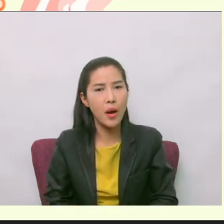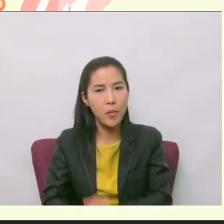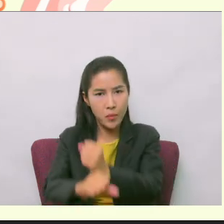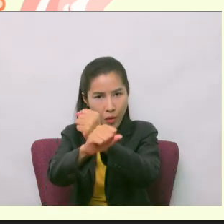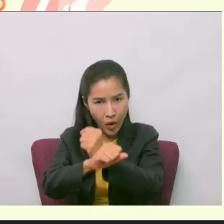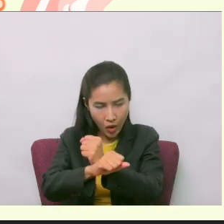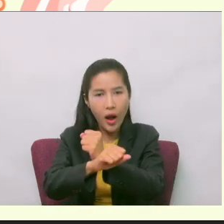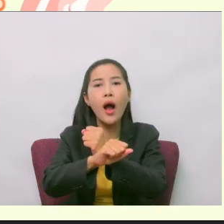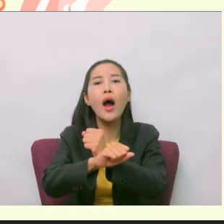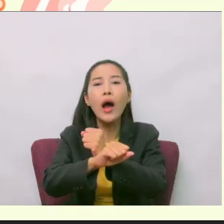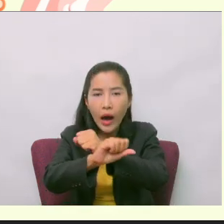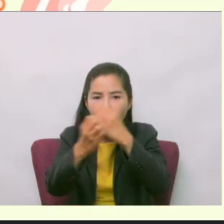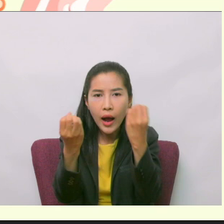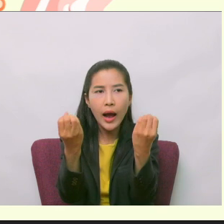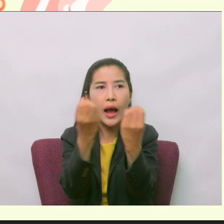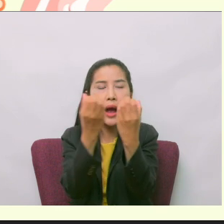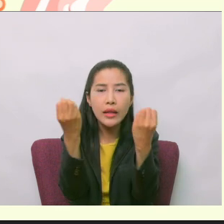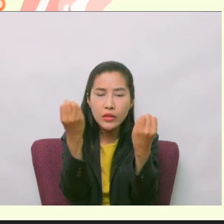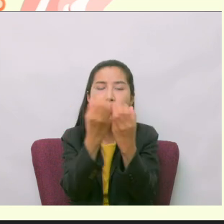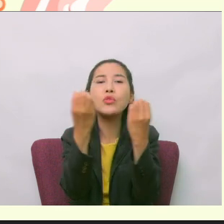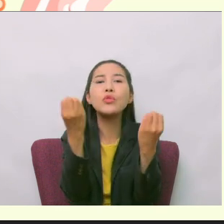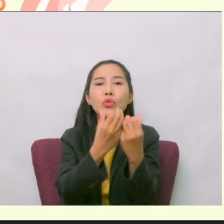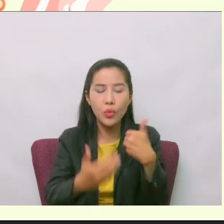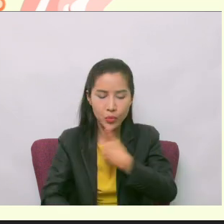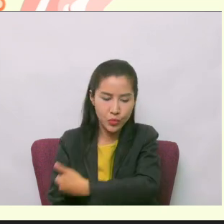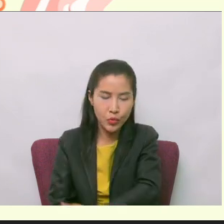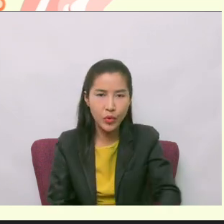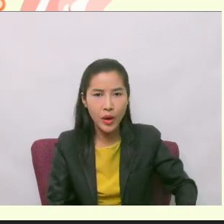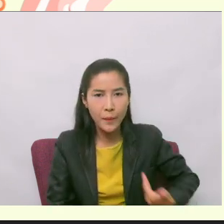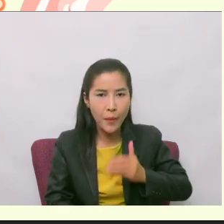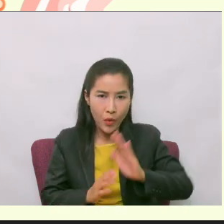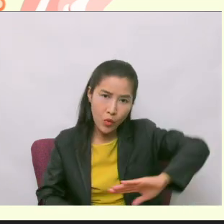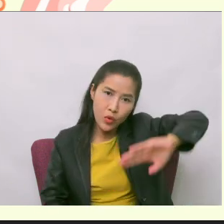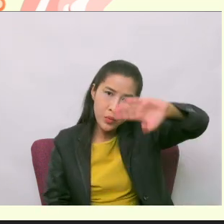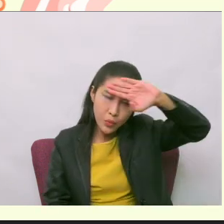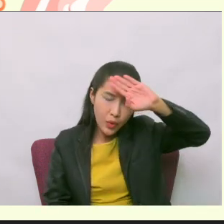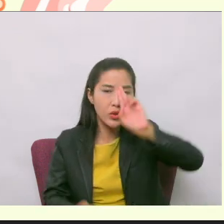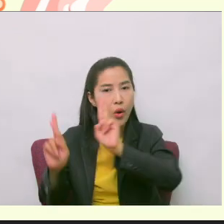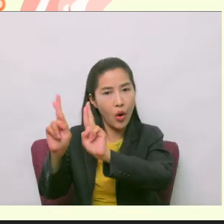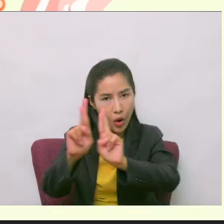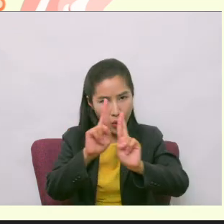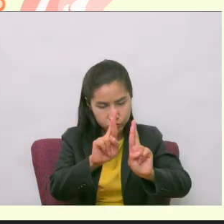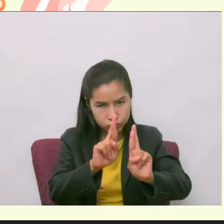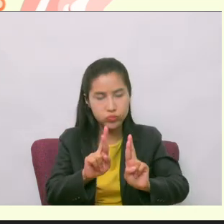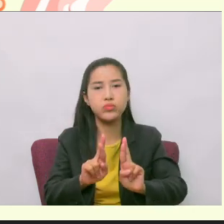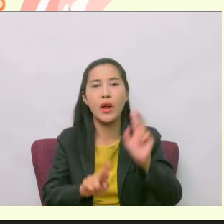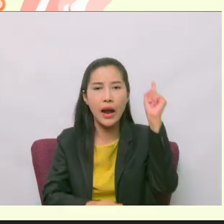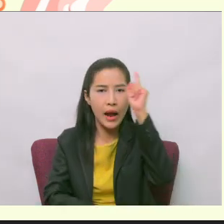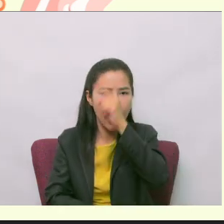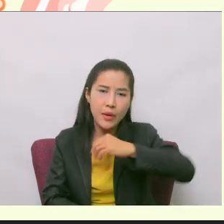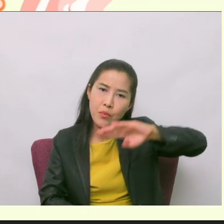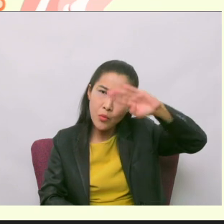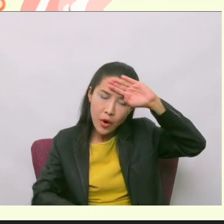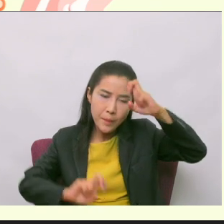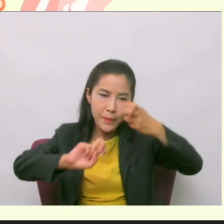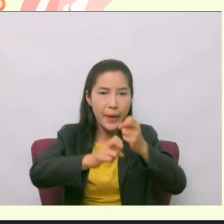คะหรือว่าเกิดอุบัติเหตุขึ้นเนาะเพราะฉะนั้นจะต้องรู้แล้วก็จะต้องระมัดระวังเป็นพิเศษเนาะนะคะต่อไปในกร